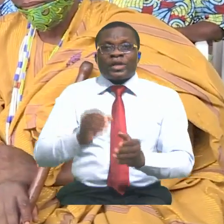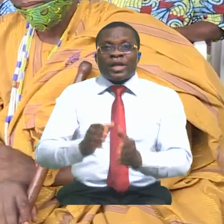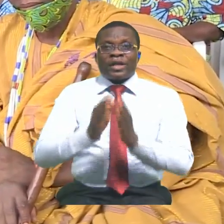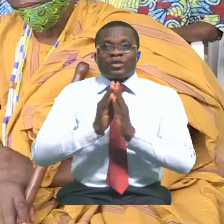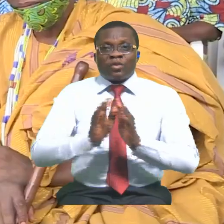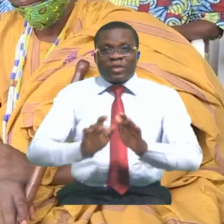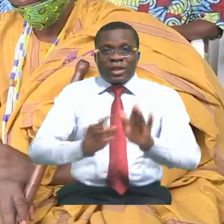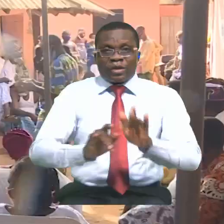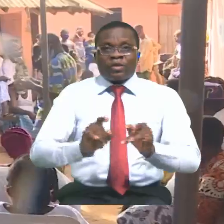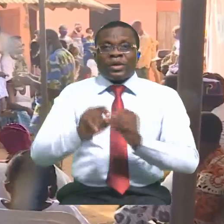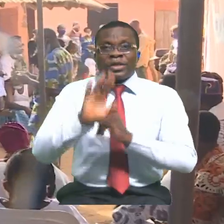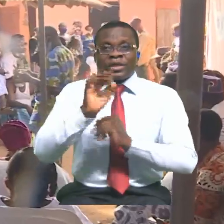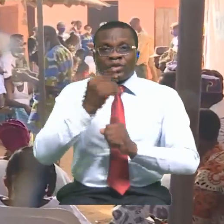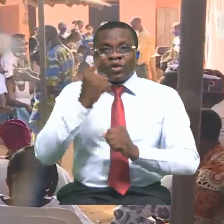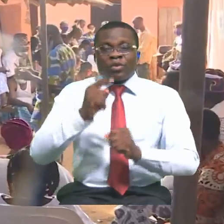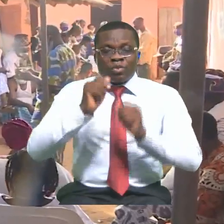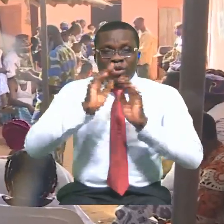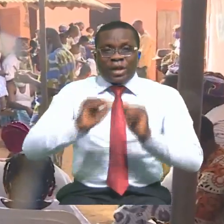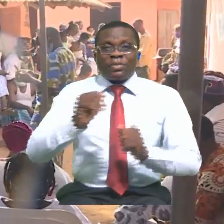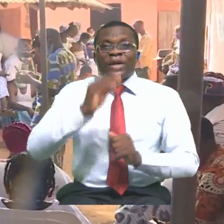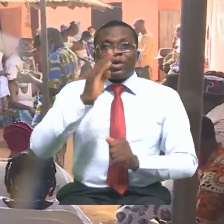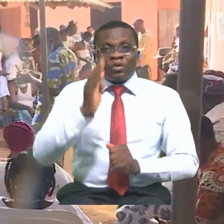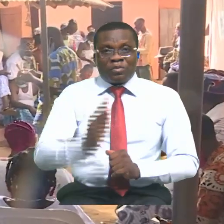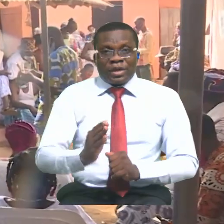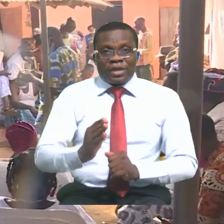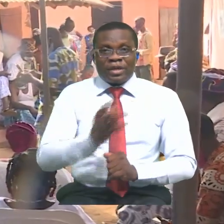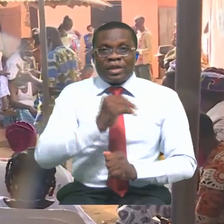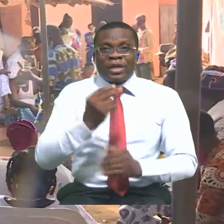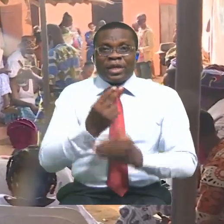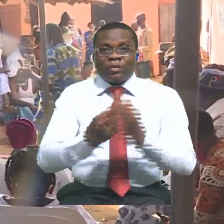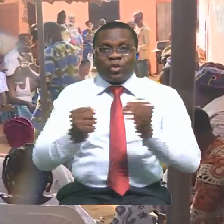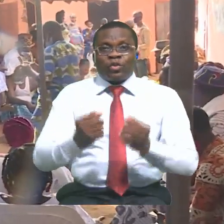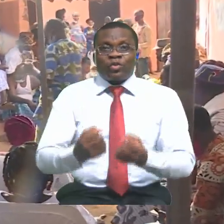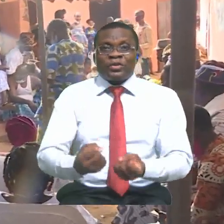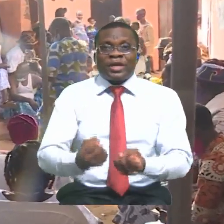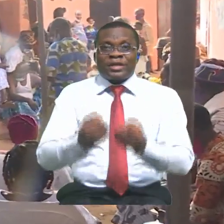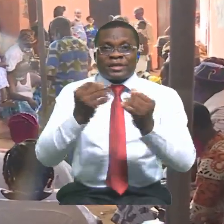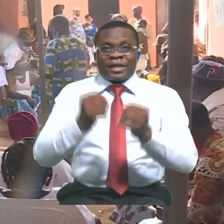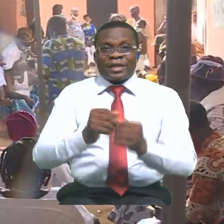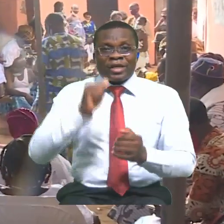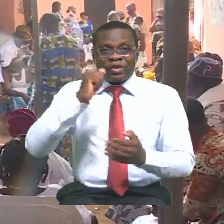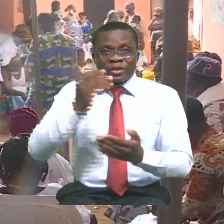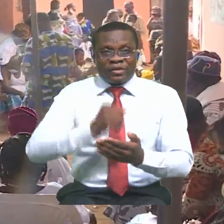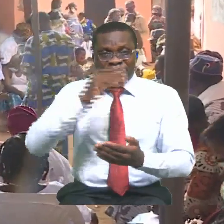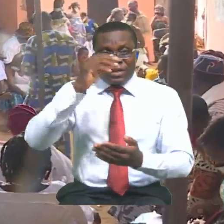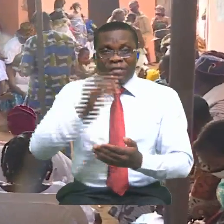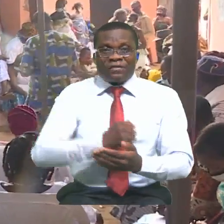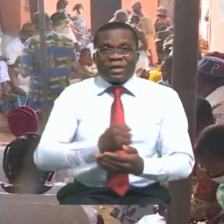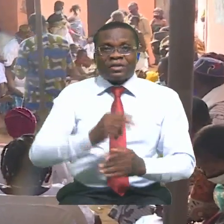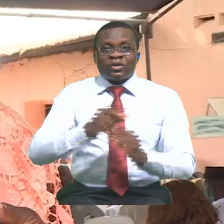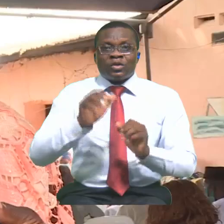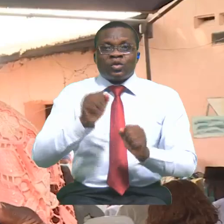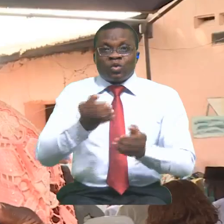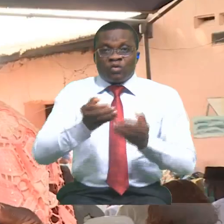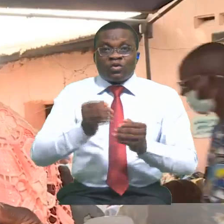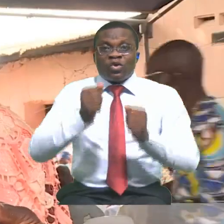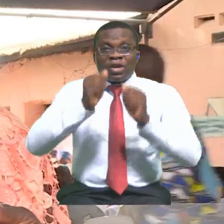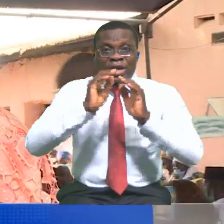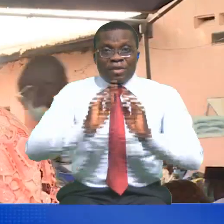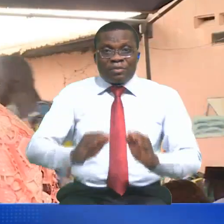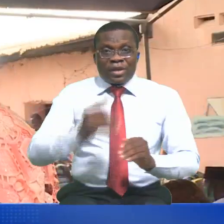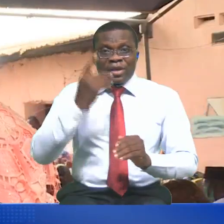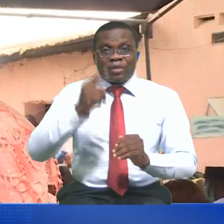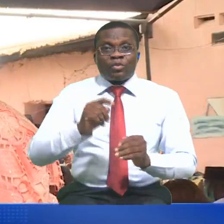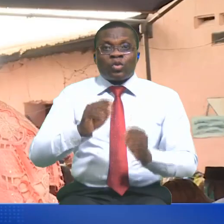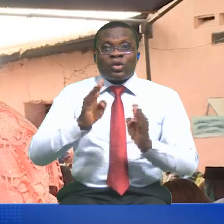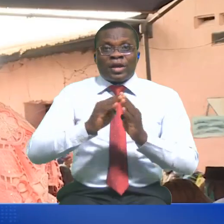clémence des dieux pour la paix au Bénin et pour l'union sacrée de ses filles et fils. Non seulement nous voulons la paix pour la ville